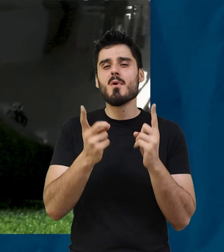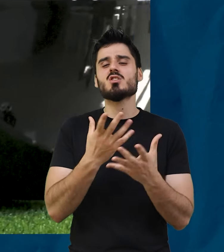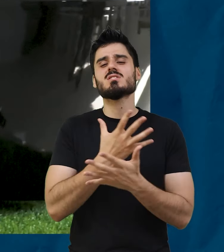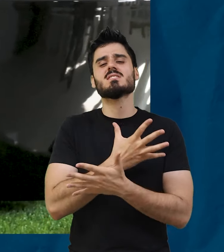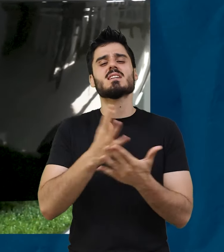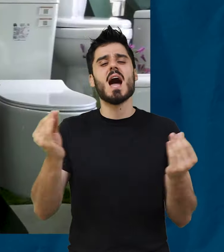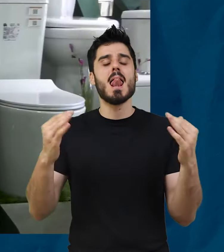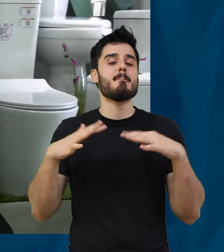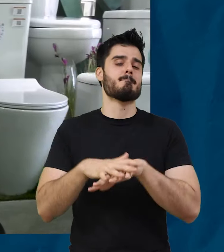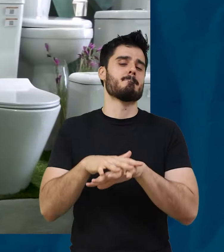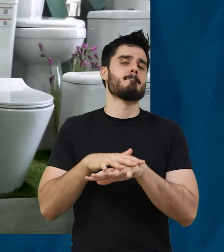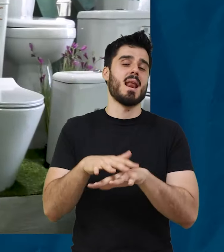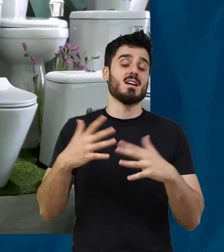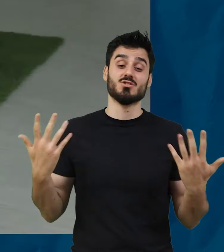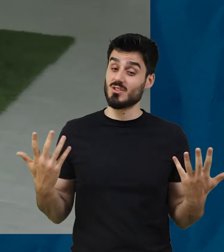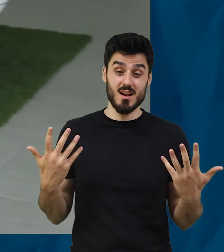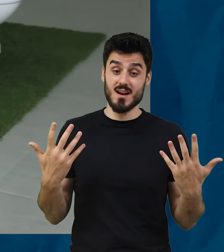цялата търговска мрежа.